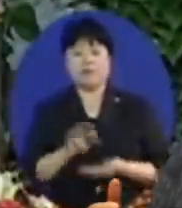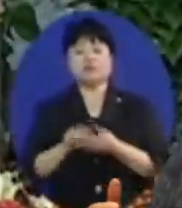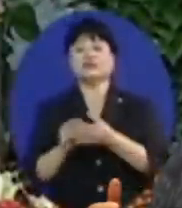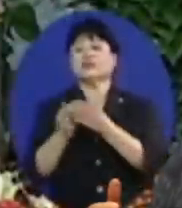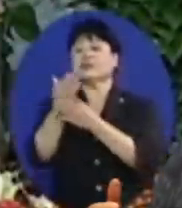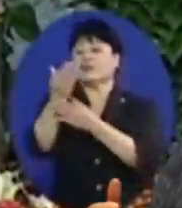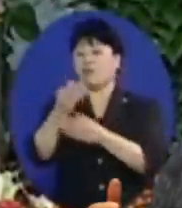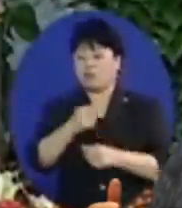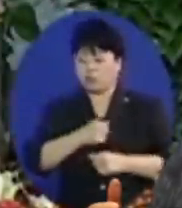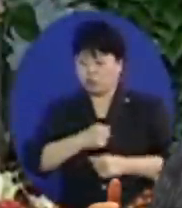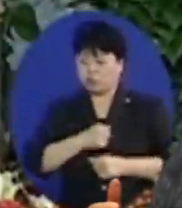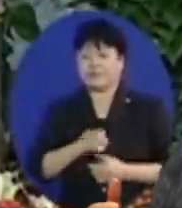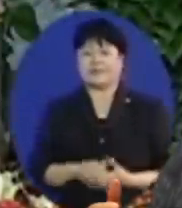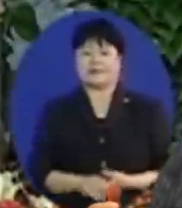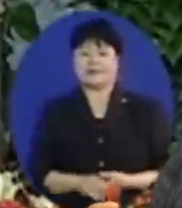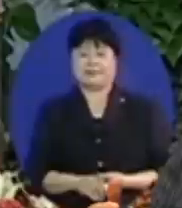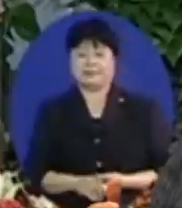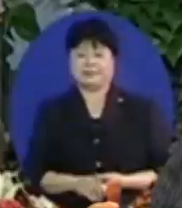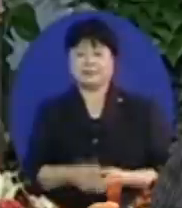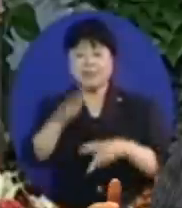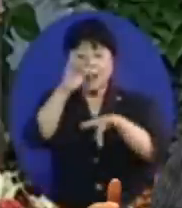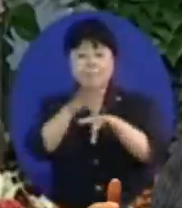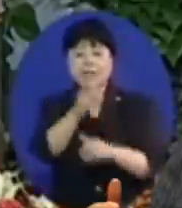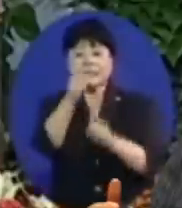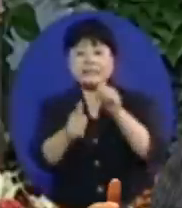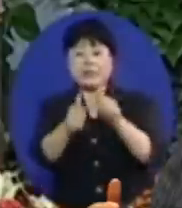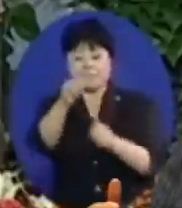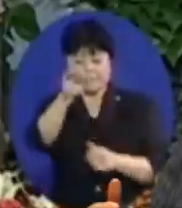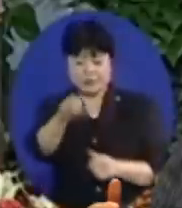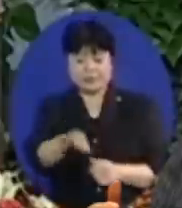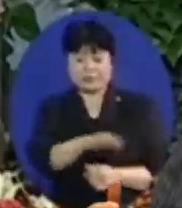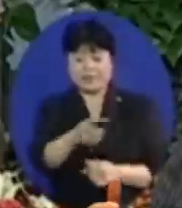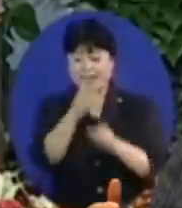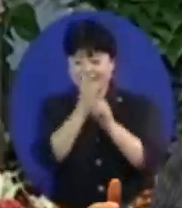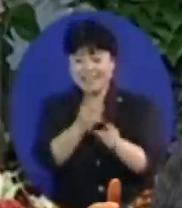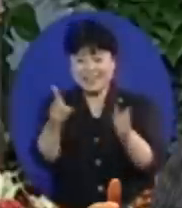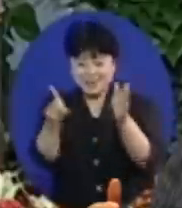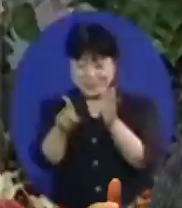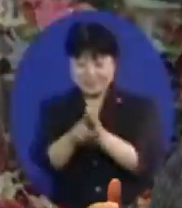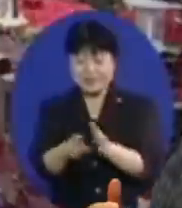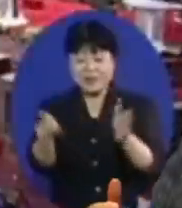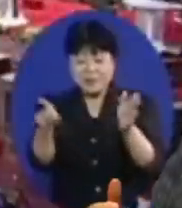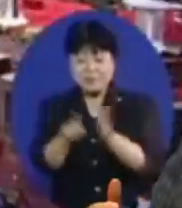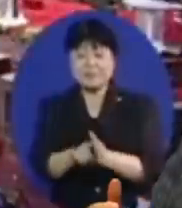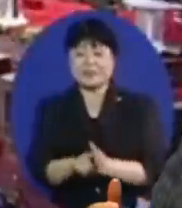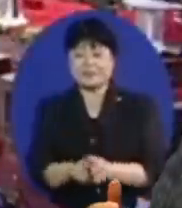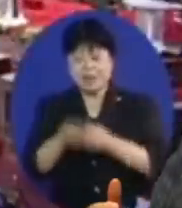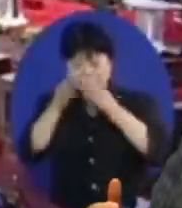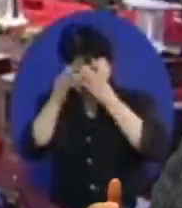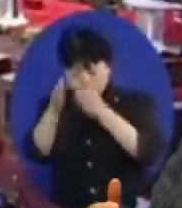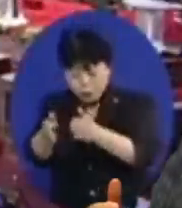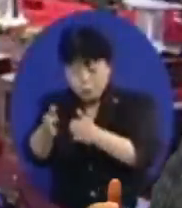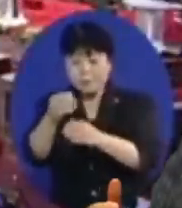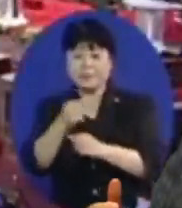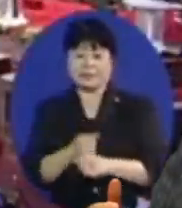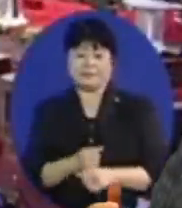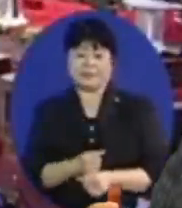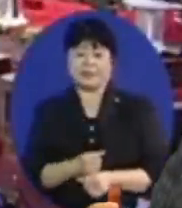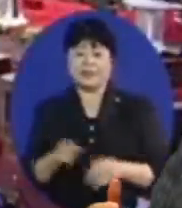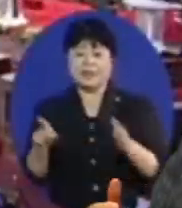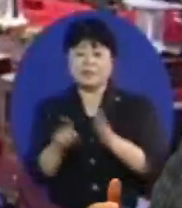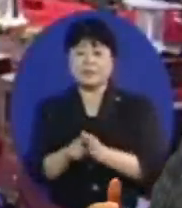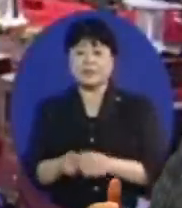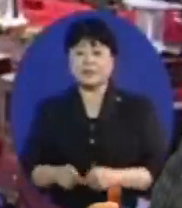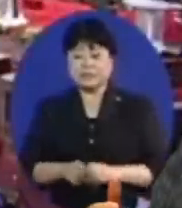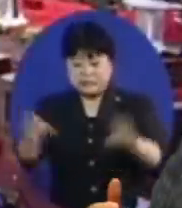생기기 시작하는 것입니다. 이런 마귀의 시험에서 우리가 이기기 위해서는 믿음의 초점을 맞춰야 되는 것입니다. 여러분 믿음을